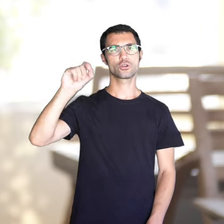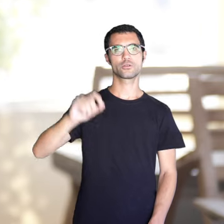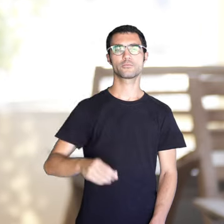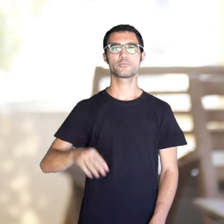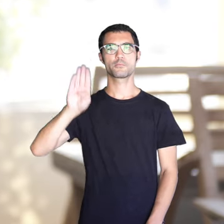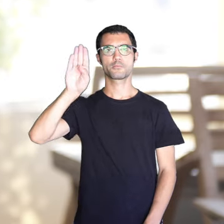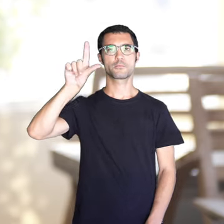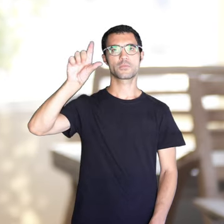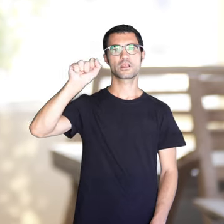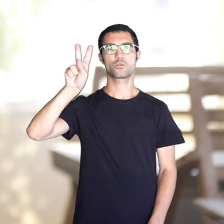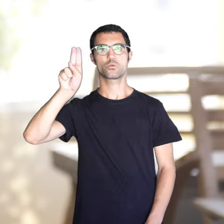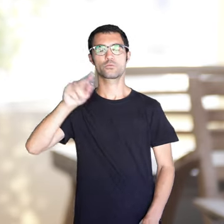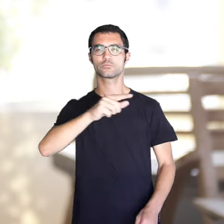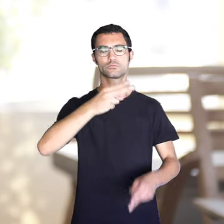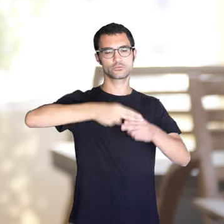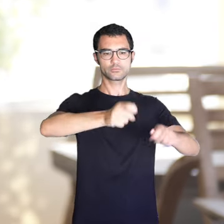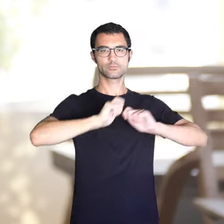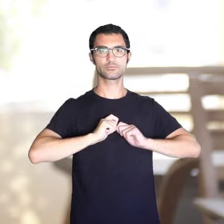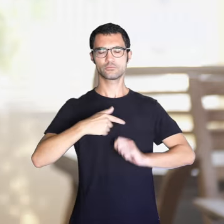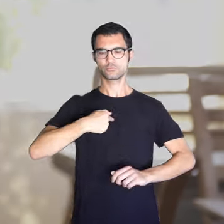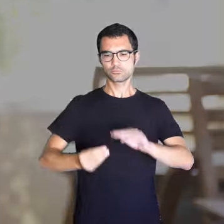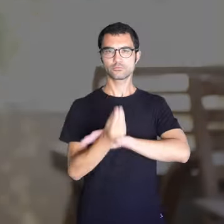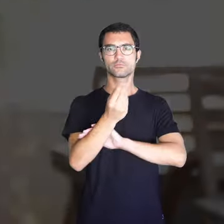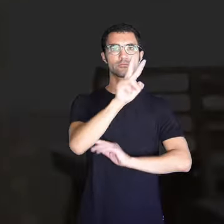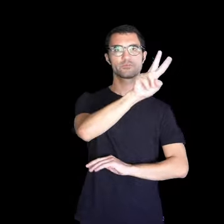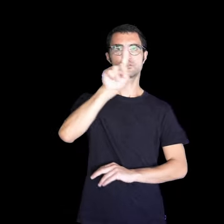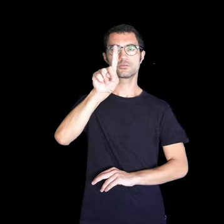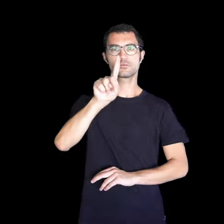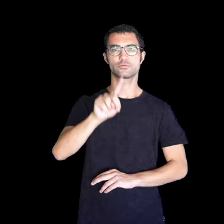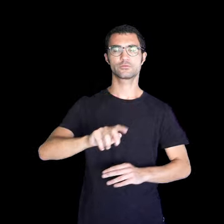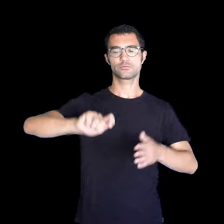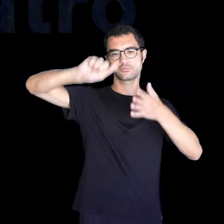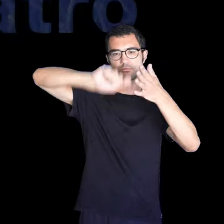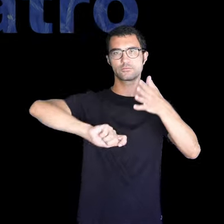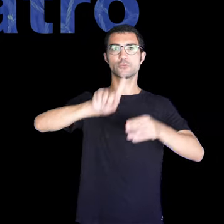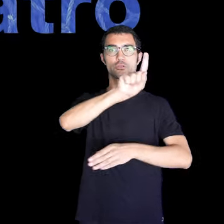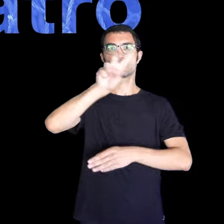dia 21 de desembre del 39.